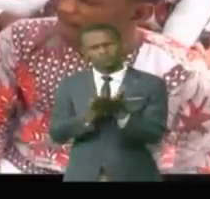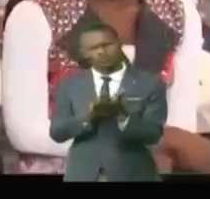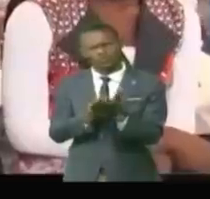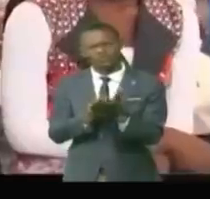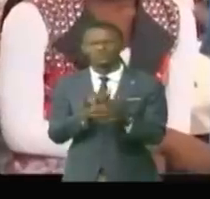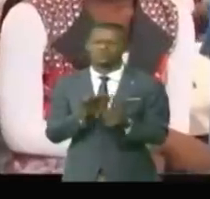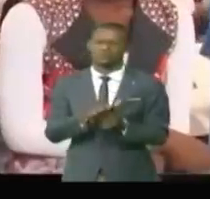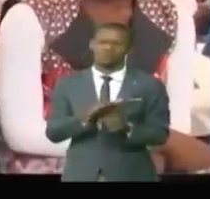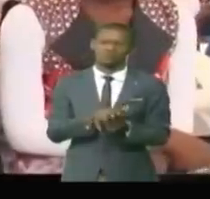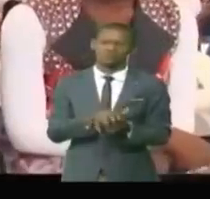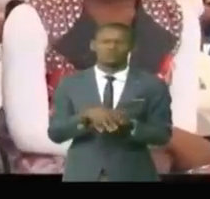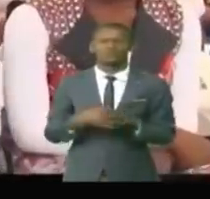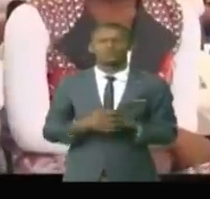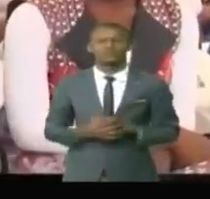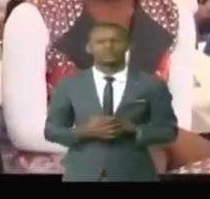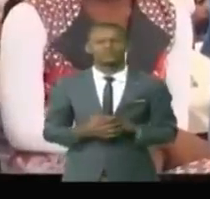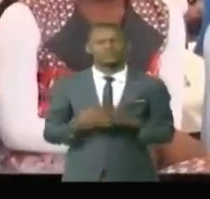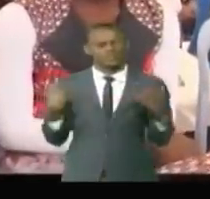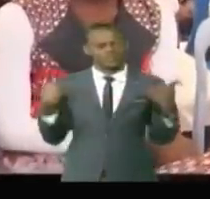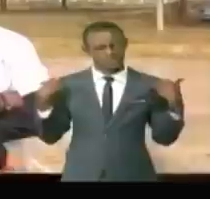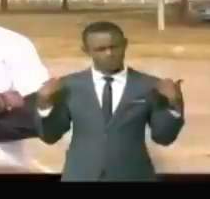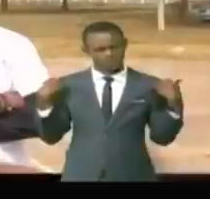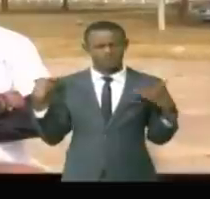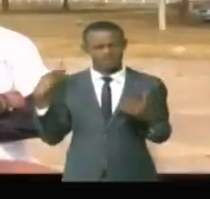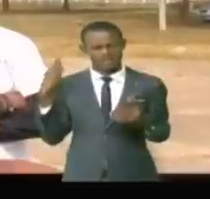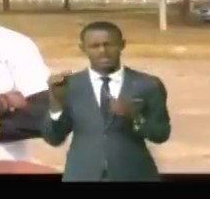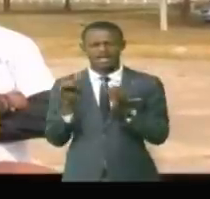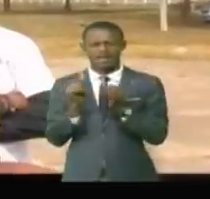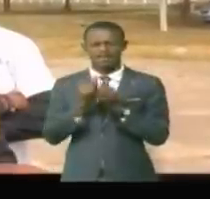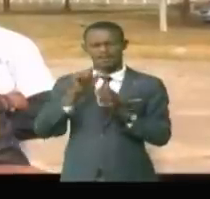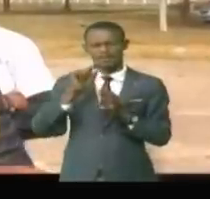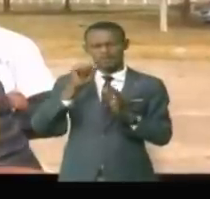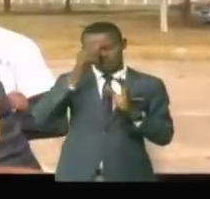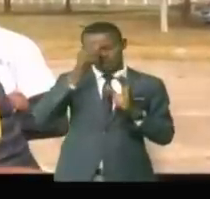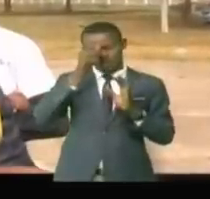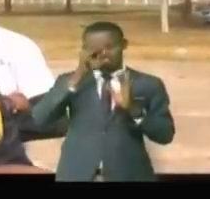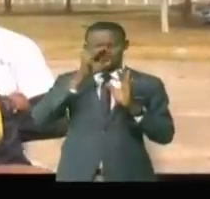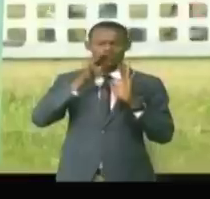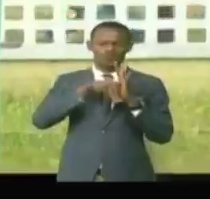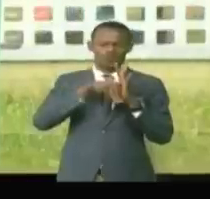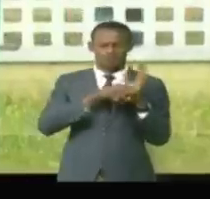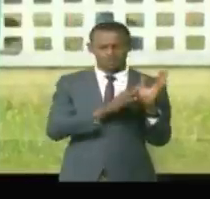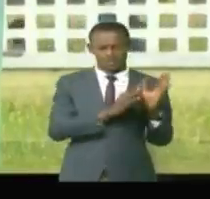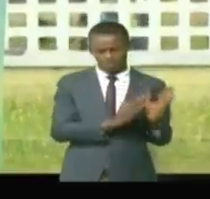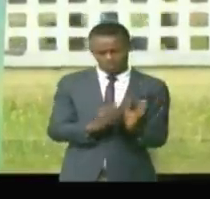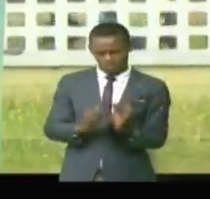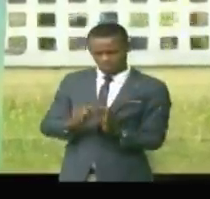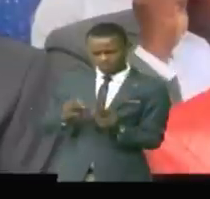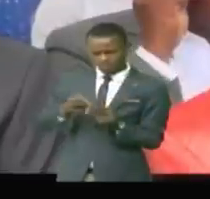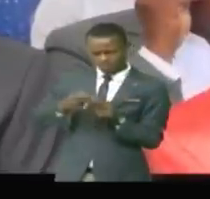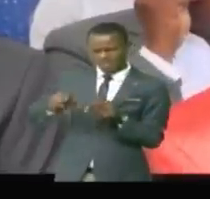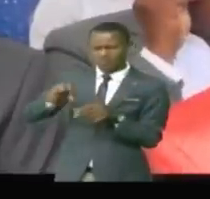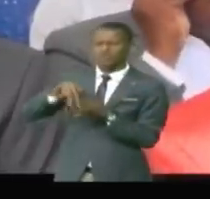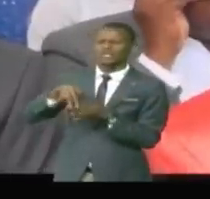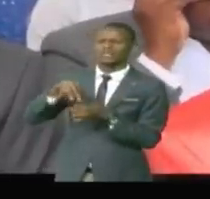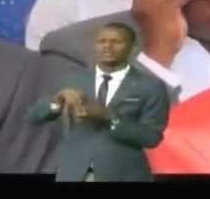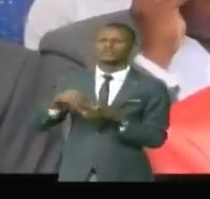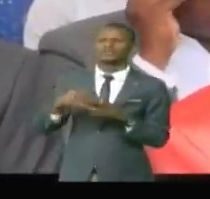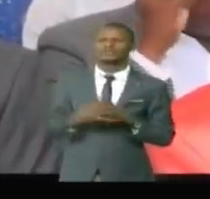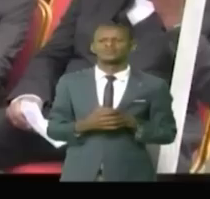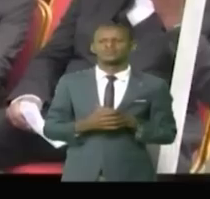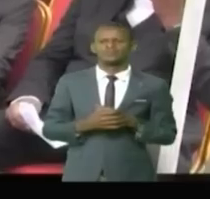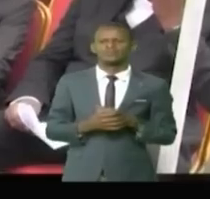le gouvernement et les chefs de l'État qui ont promis les élections et nous irons aux élections. Le Fonds de promotion de l'éducation et